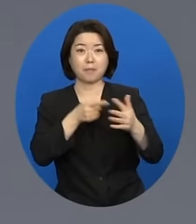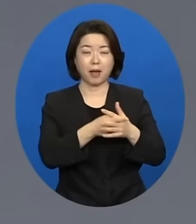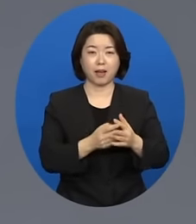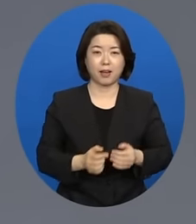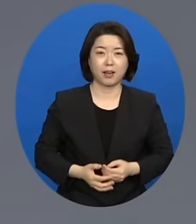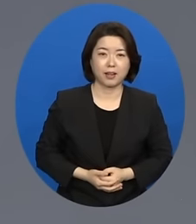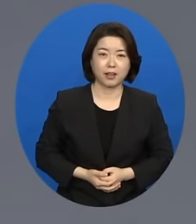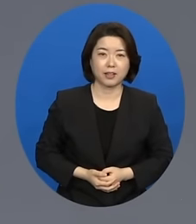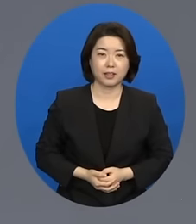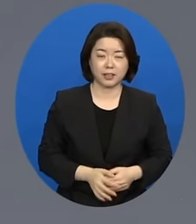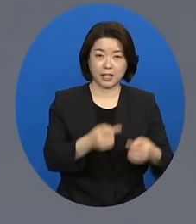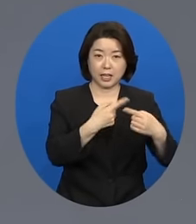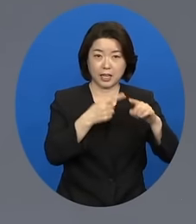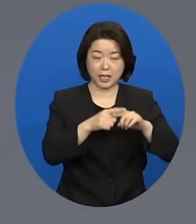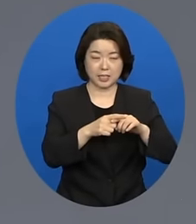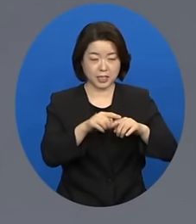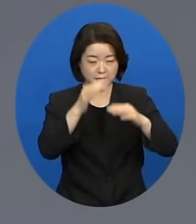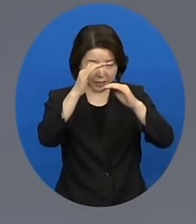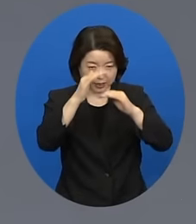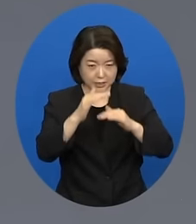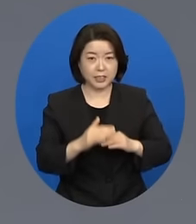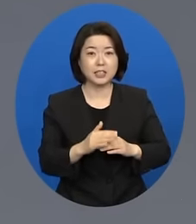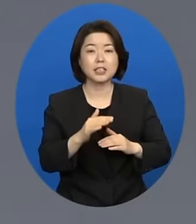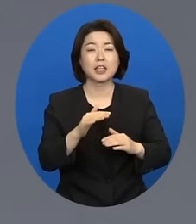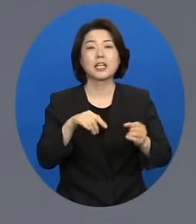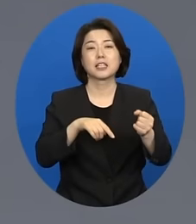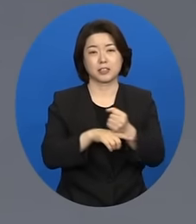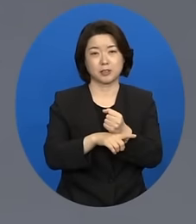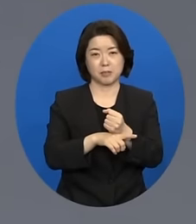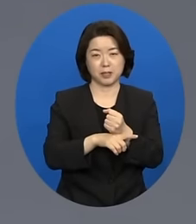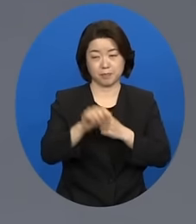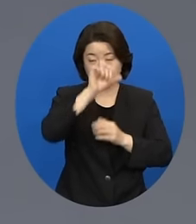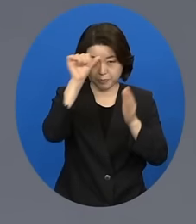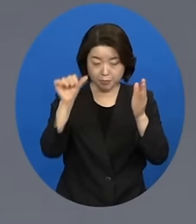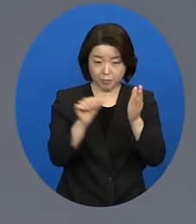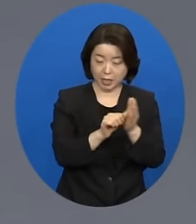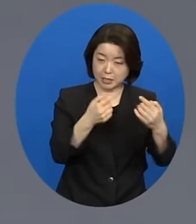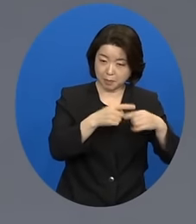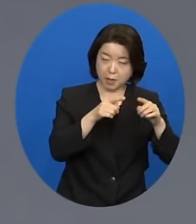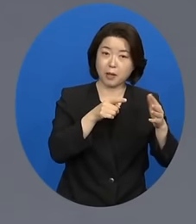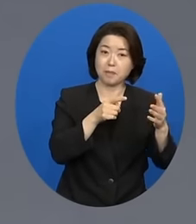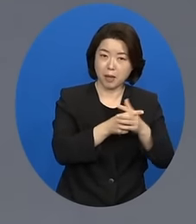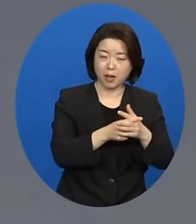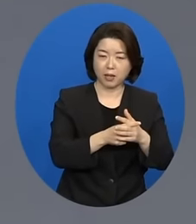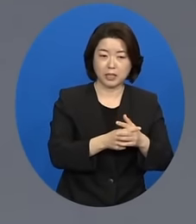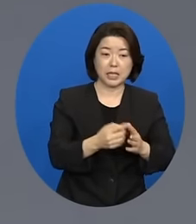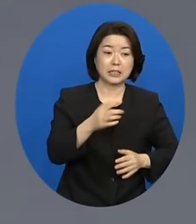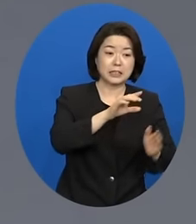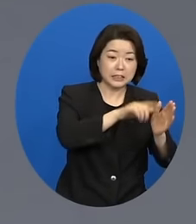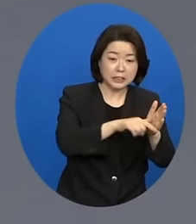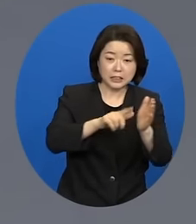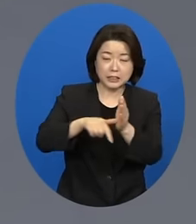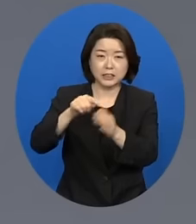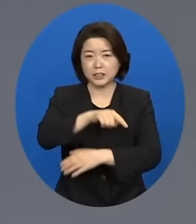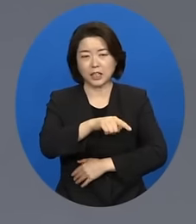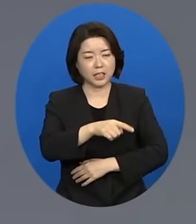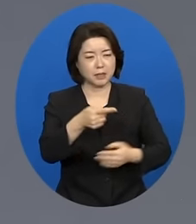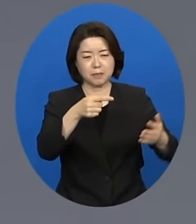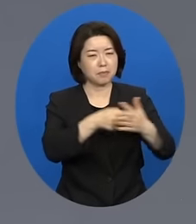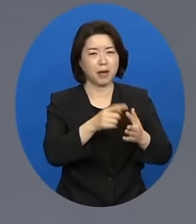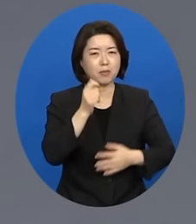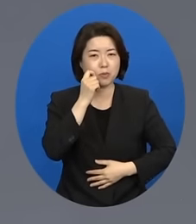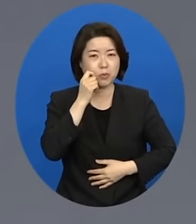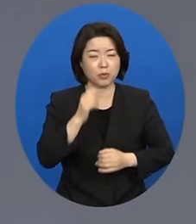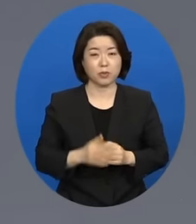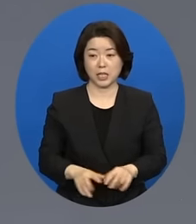그 해석된 인생의 의미, 여러분 이 인생의 해석이라는 것이 그 당시에는 해석이 안 돼요. 여러분들이